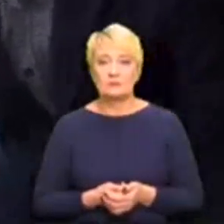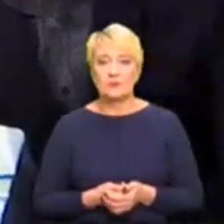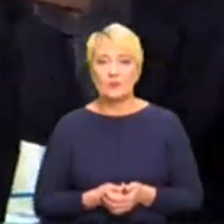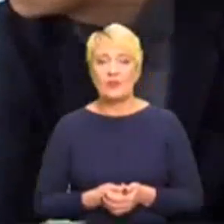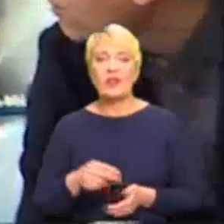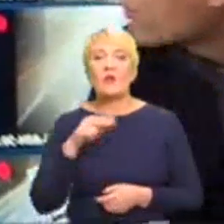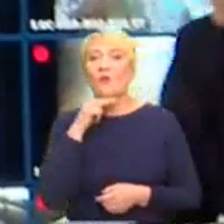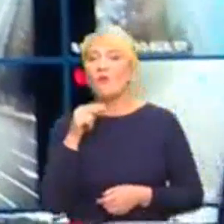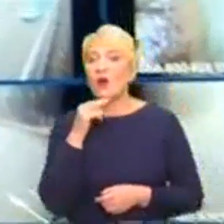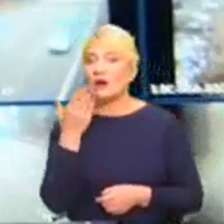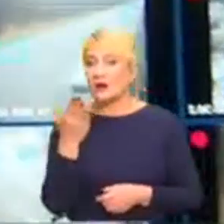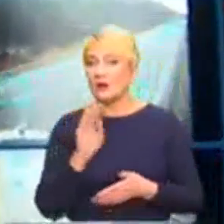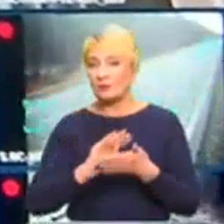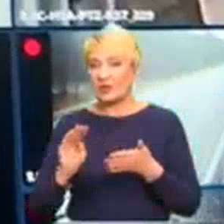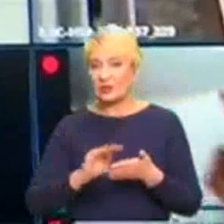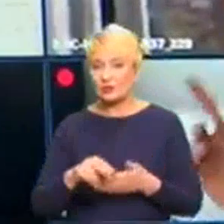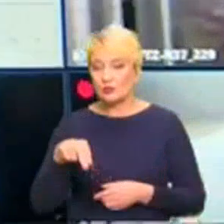увага ДТП. Причому